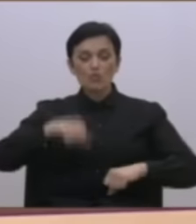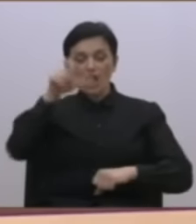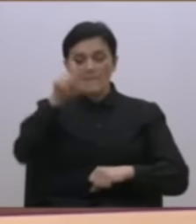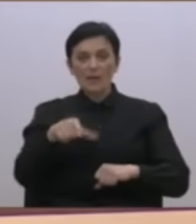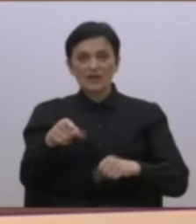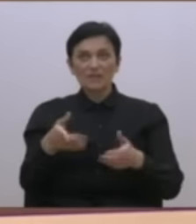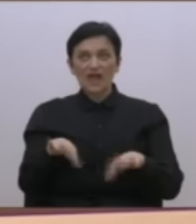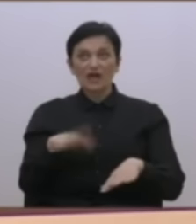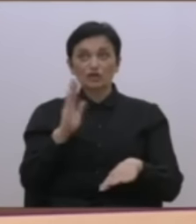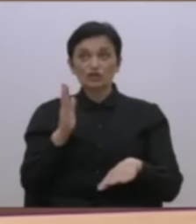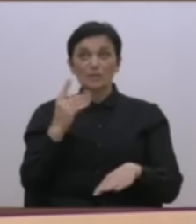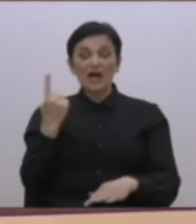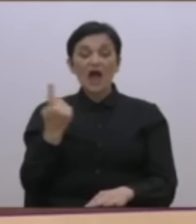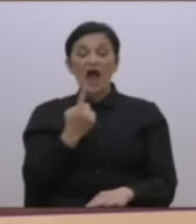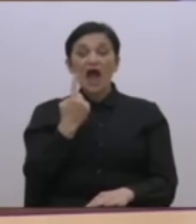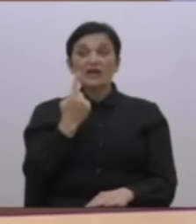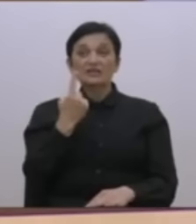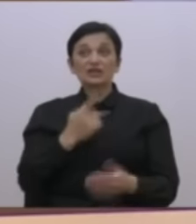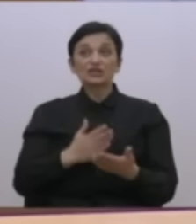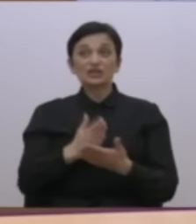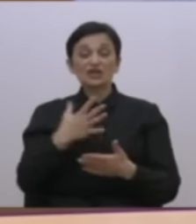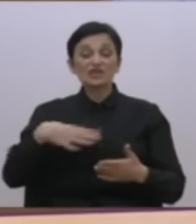დარჩენილი ერთადერთი გამოსავალი ქვეყნის